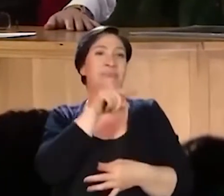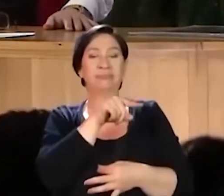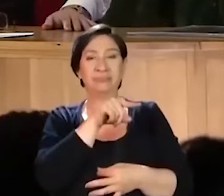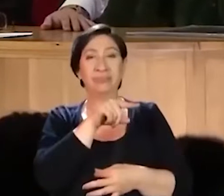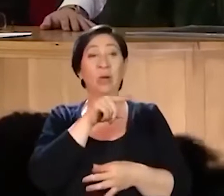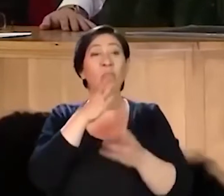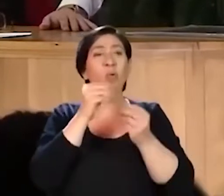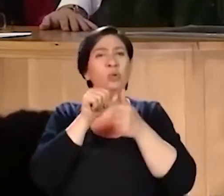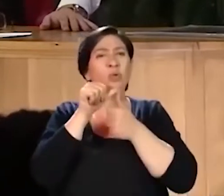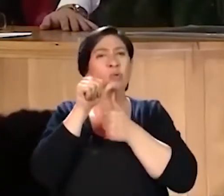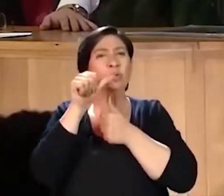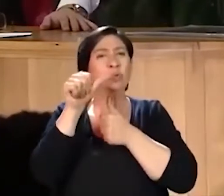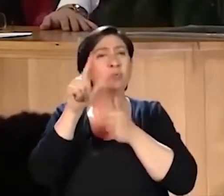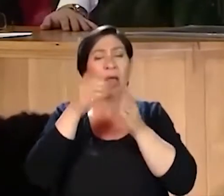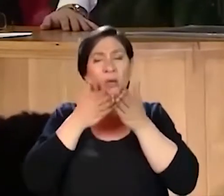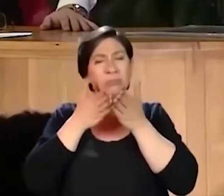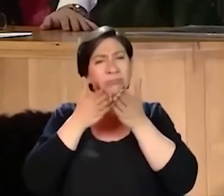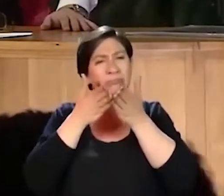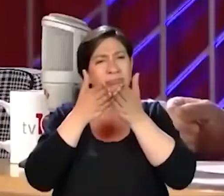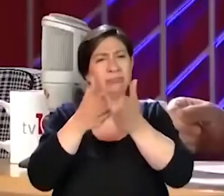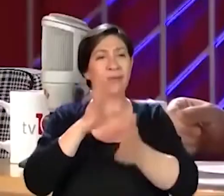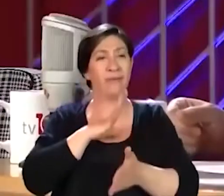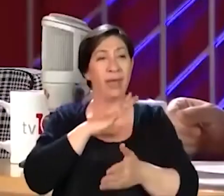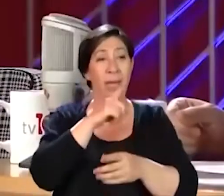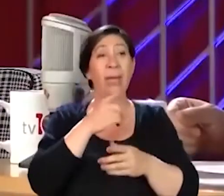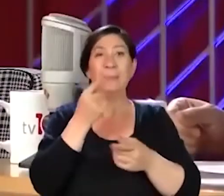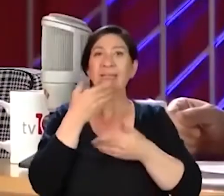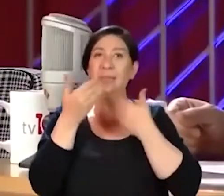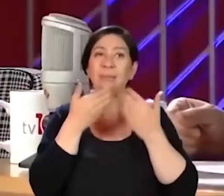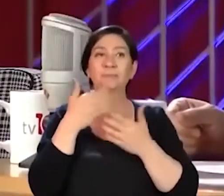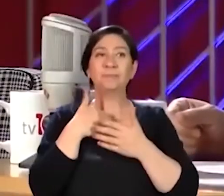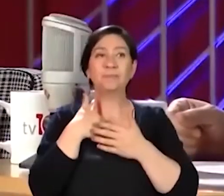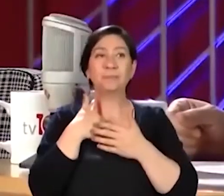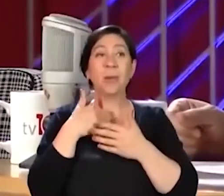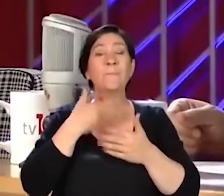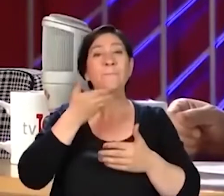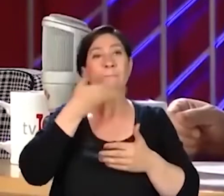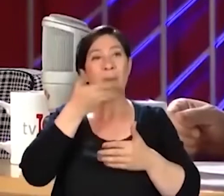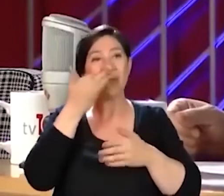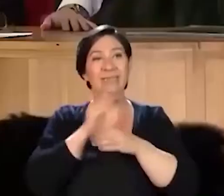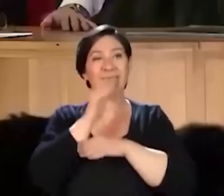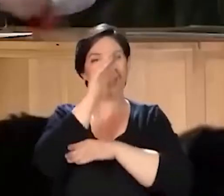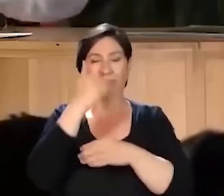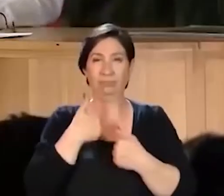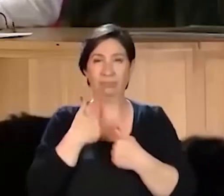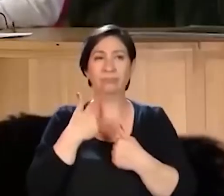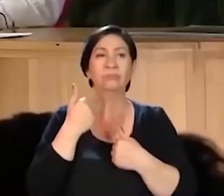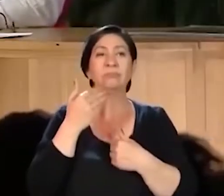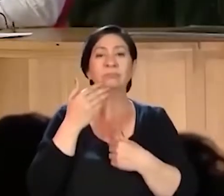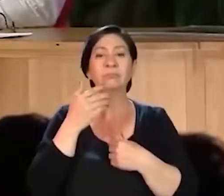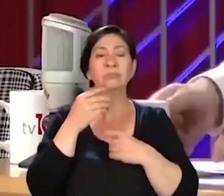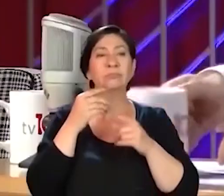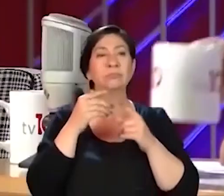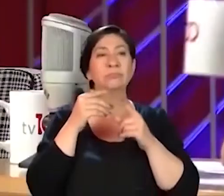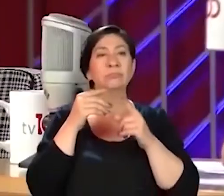uzun bir yolculuğum var biraz bahsetsene Biz Marmaris'te yaşadık uzun bir süre hayatımızın belli